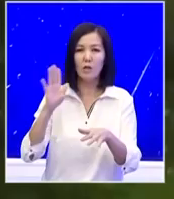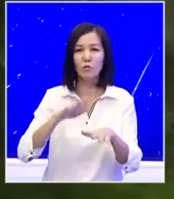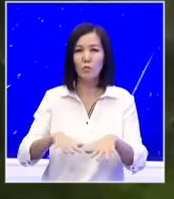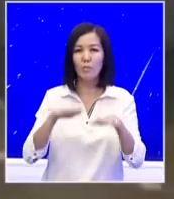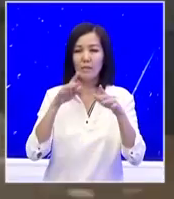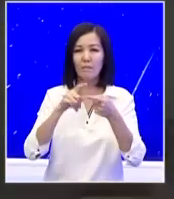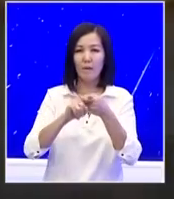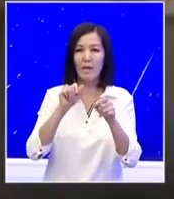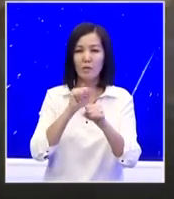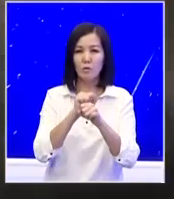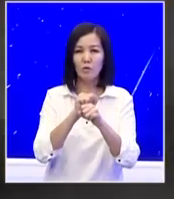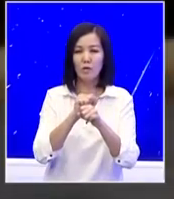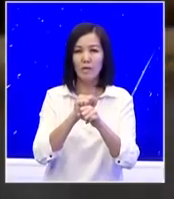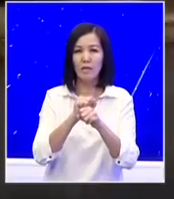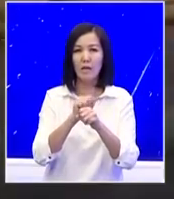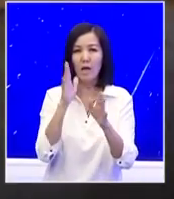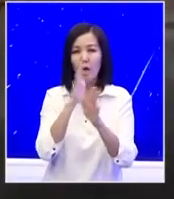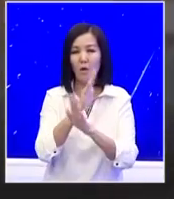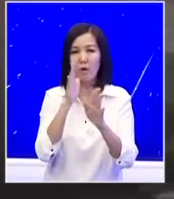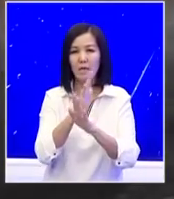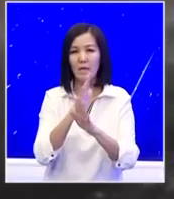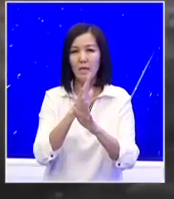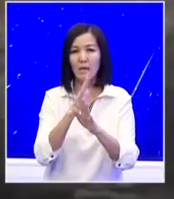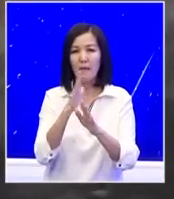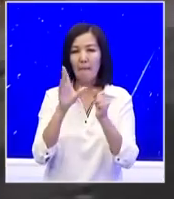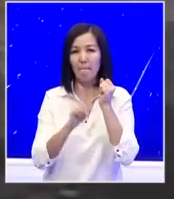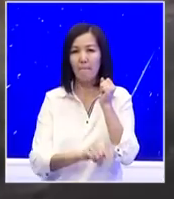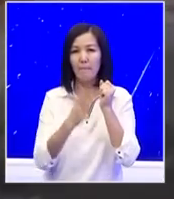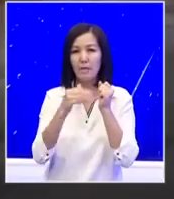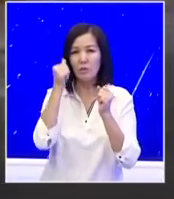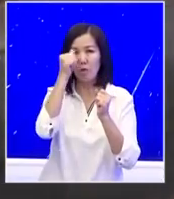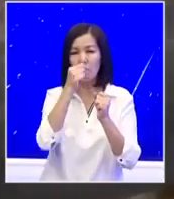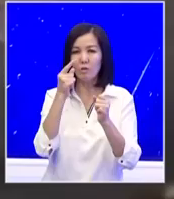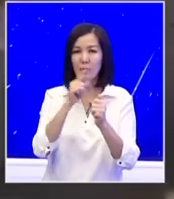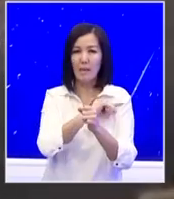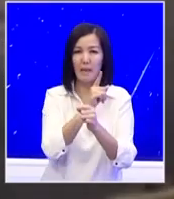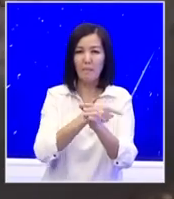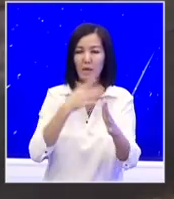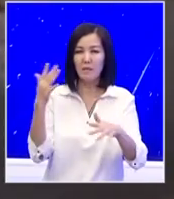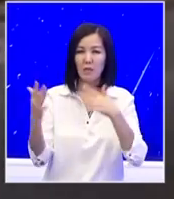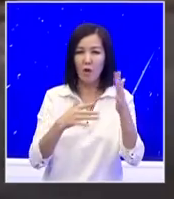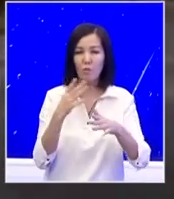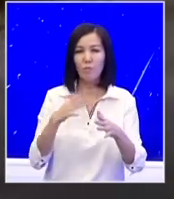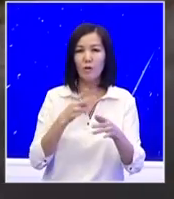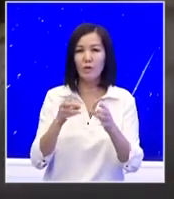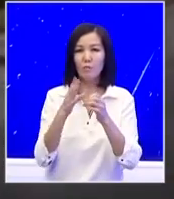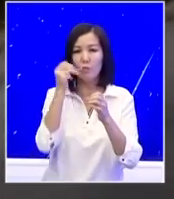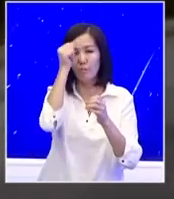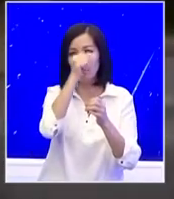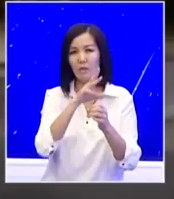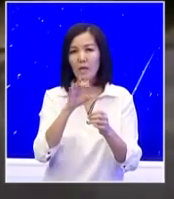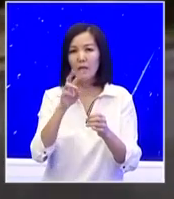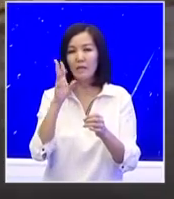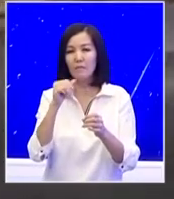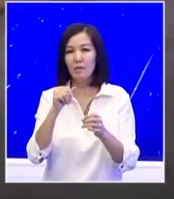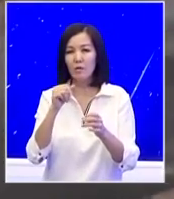басып, байланыс үзілген. Бас синоптиктің айтуынша, бұл соңғы 5 жылдағы жойқын дауылдың бірі деп отыр. 2015 жылы бұл елге Пем циклоны